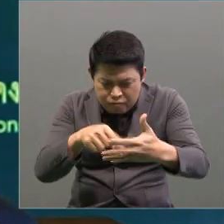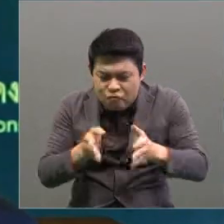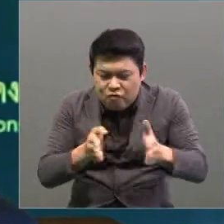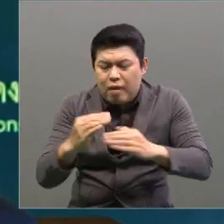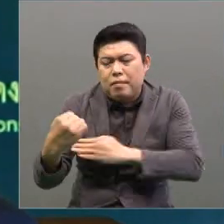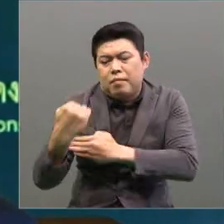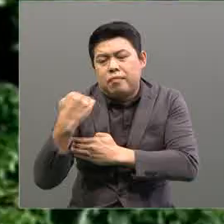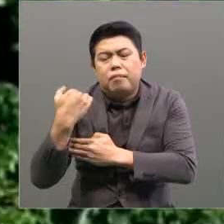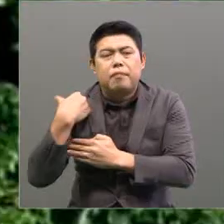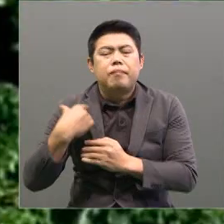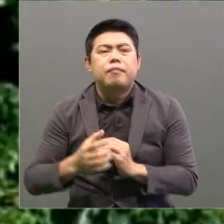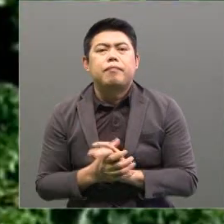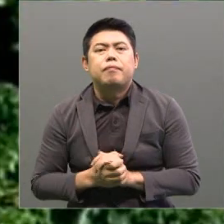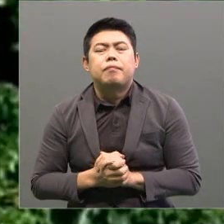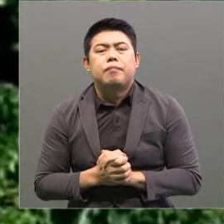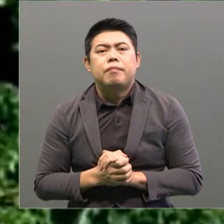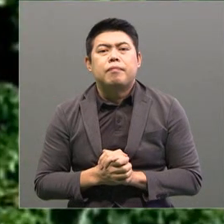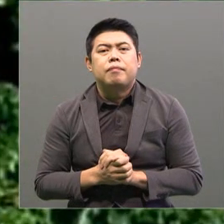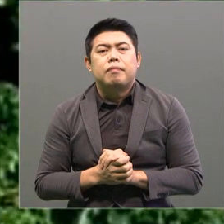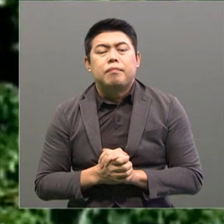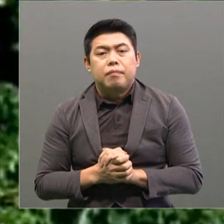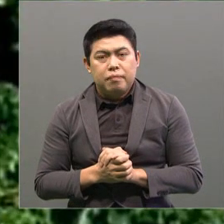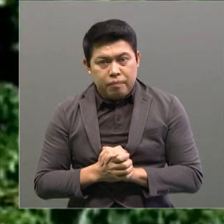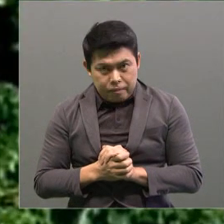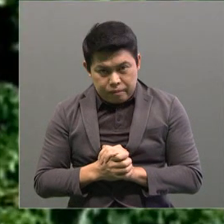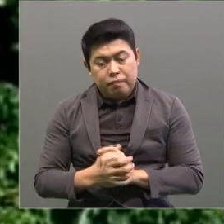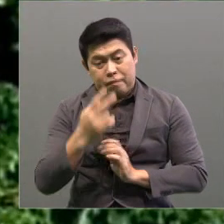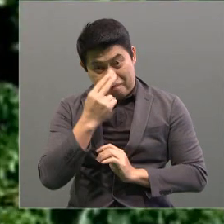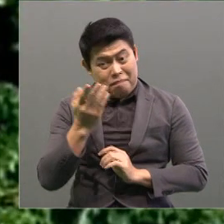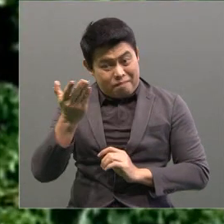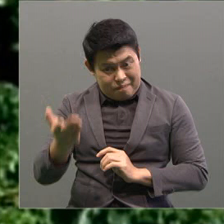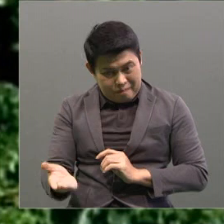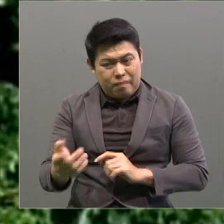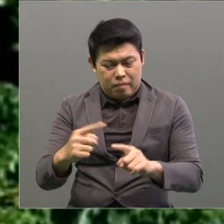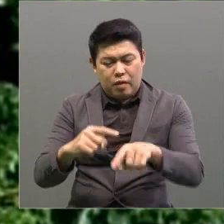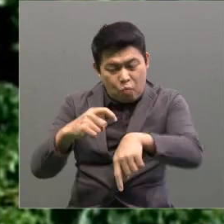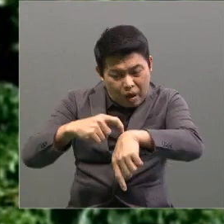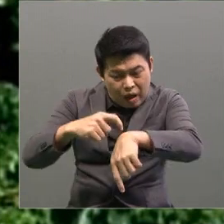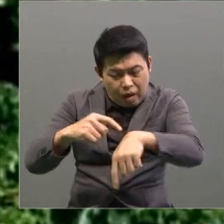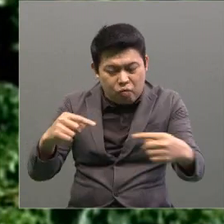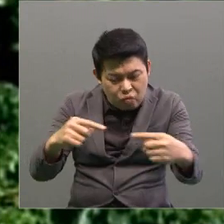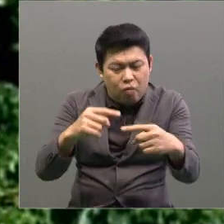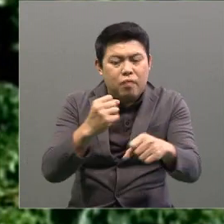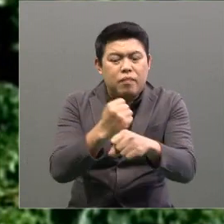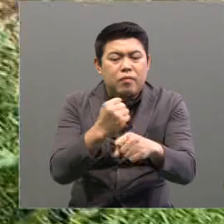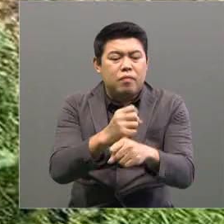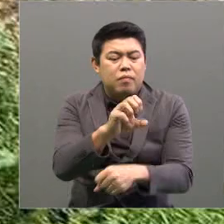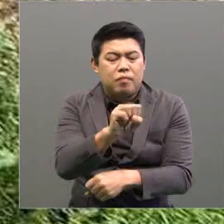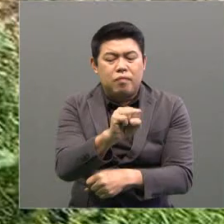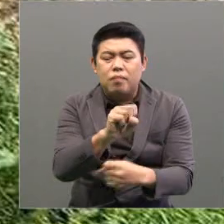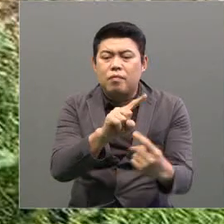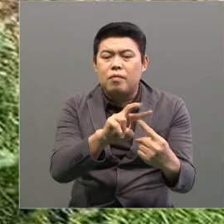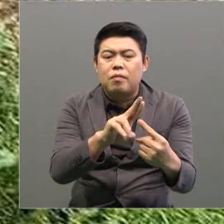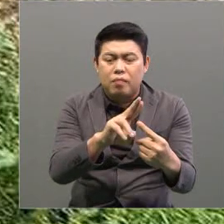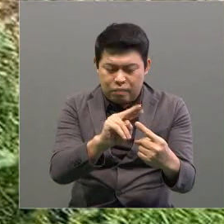แล้วครับ ซึ่งสำหรับเหตุการณ์ที่เกิดขึ้นในครั้งนี้ค่ะก็เป็นช่วงเวลาเดียวกันกับที่พลเอกซุนกิฟลีไ